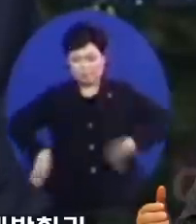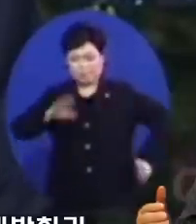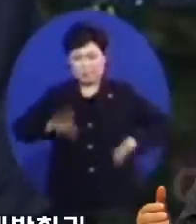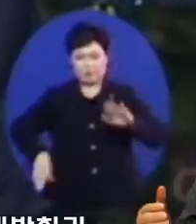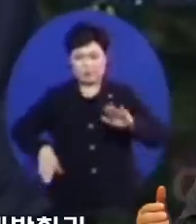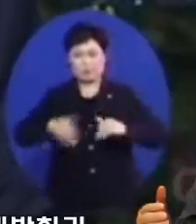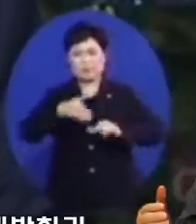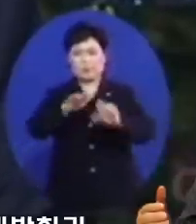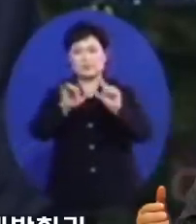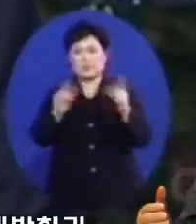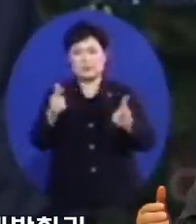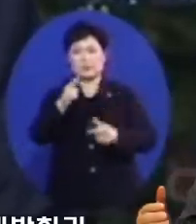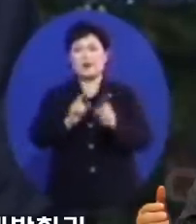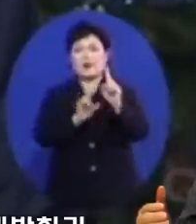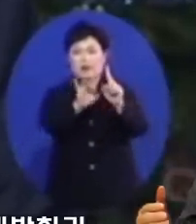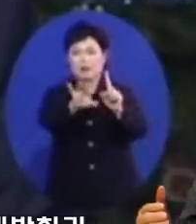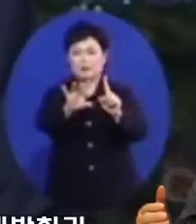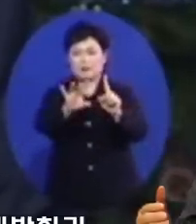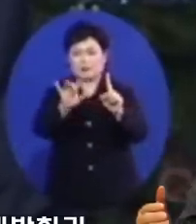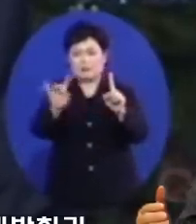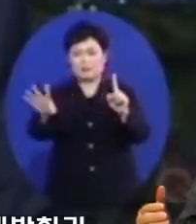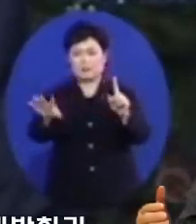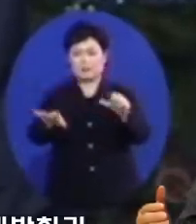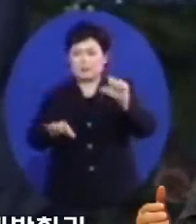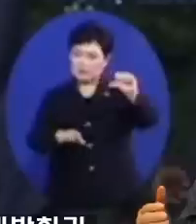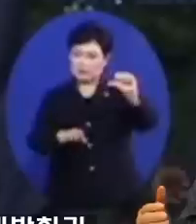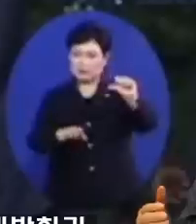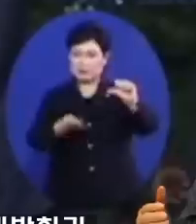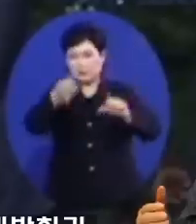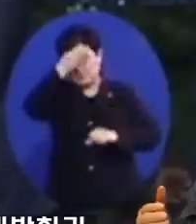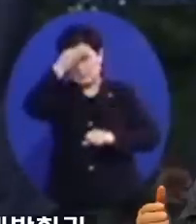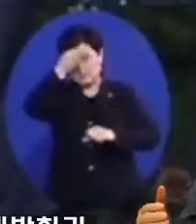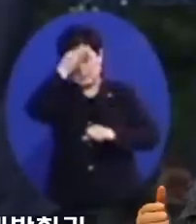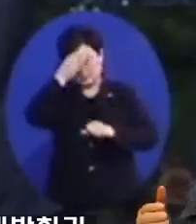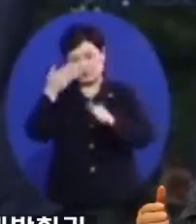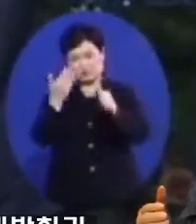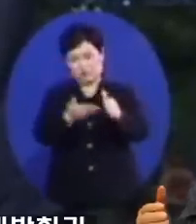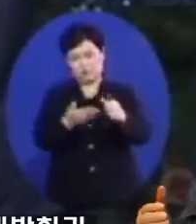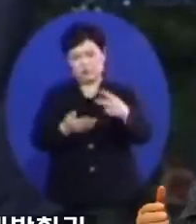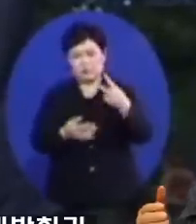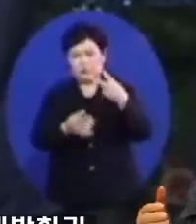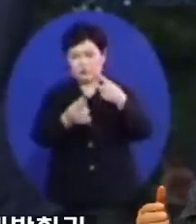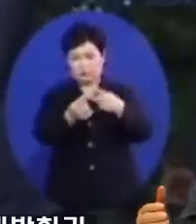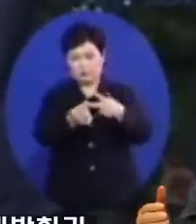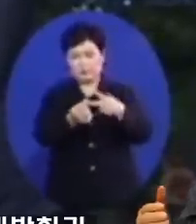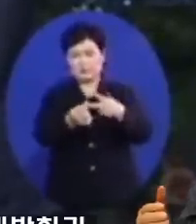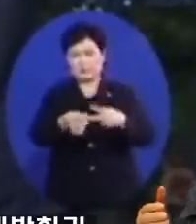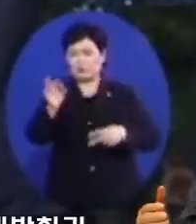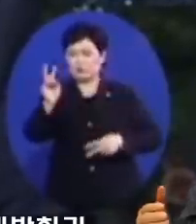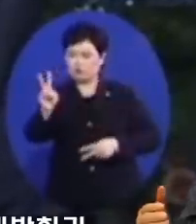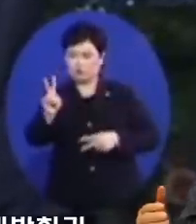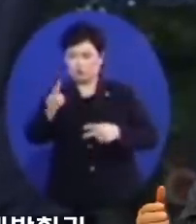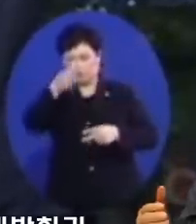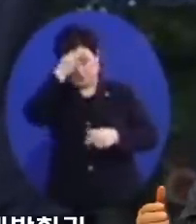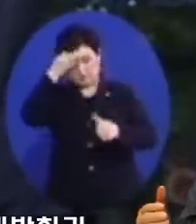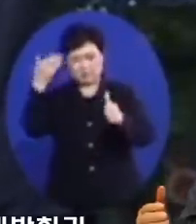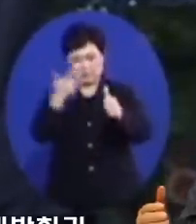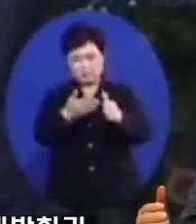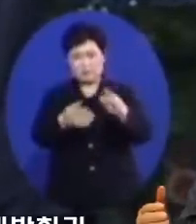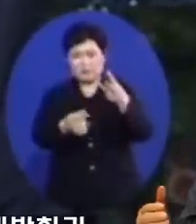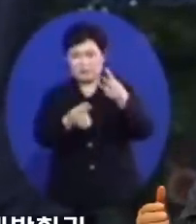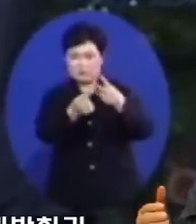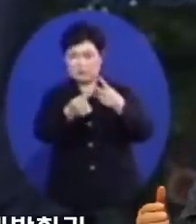것이 아니라, 한 사람에게는 다섯 달란트의 재능을, 또 한 사람은 두 달란트의 재능을, 또 한 사람은 한 달란트의